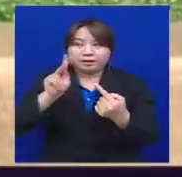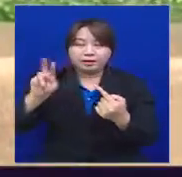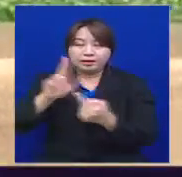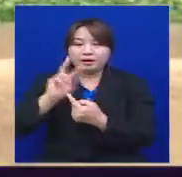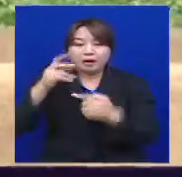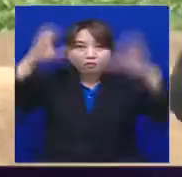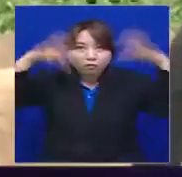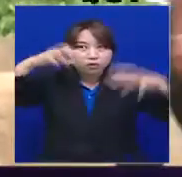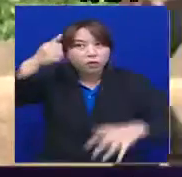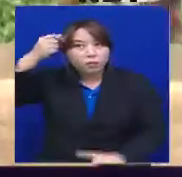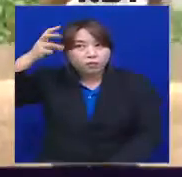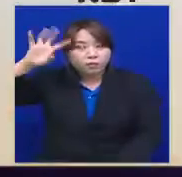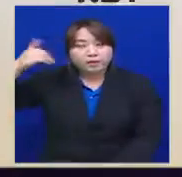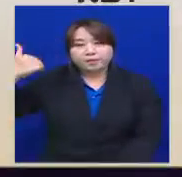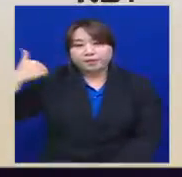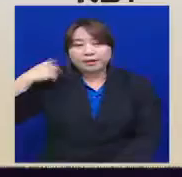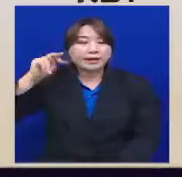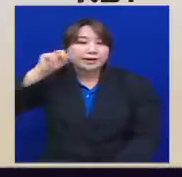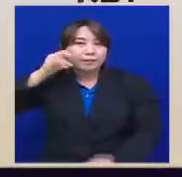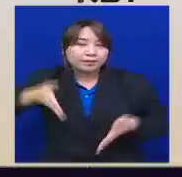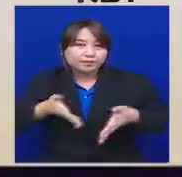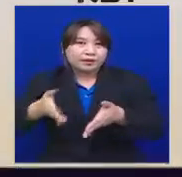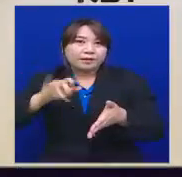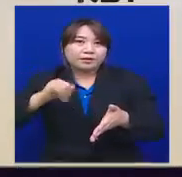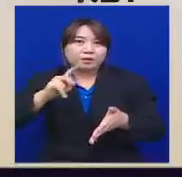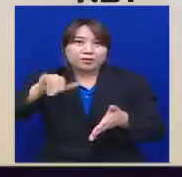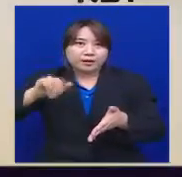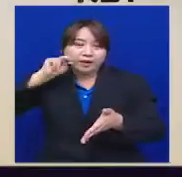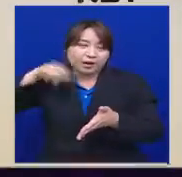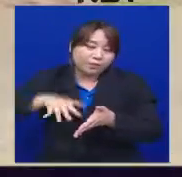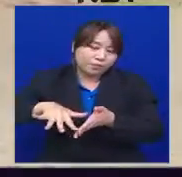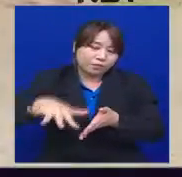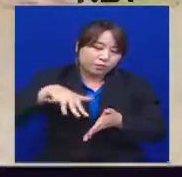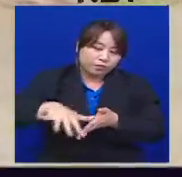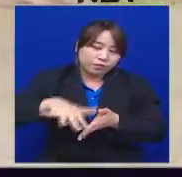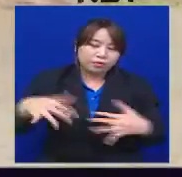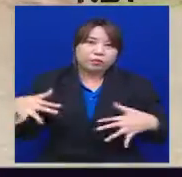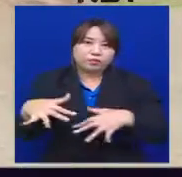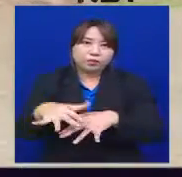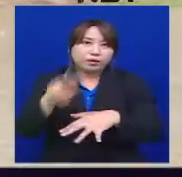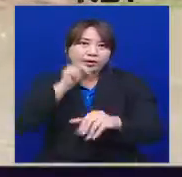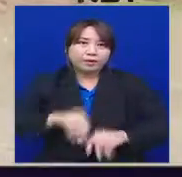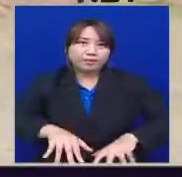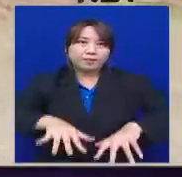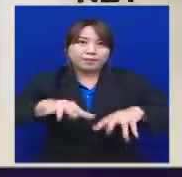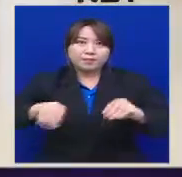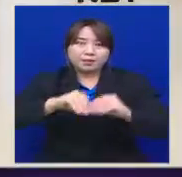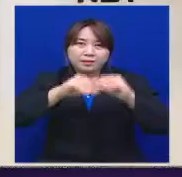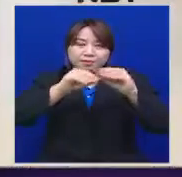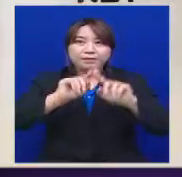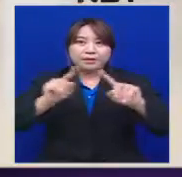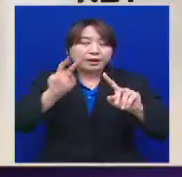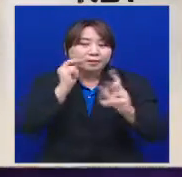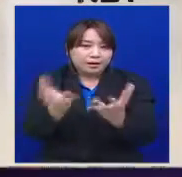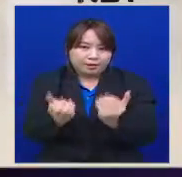ติดต่อกันหลายวันประกอบกับมีปริมาณน้ำจากแม่น้ำเจ้าพระยาระบายเข้ามาสมทบทำให้ระดับน้ำเพิ่มขึ้นแต่ยังรองรับ